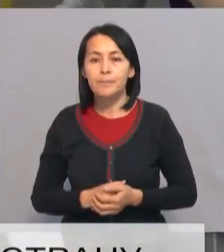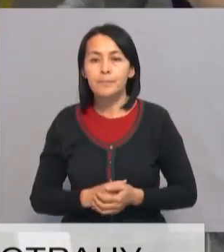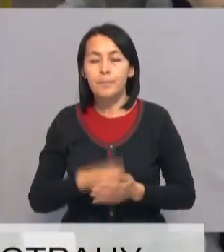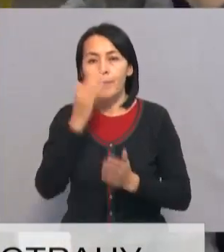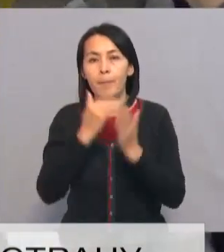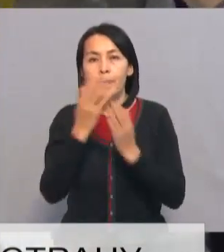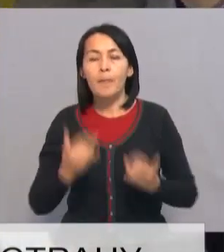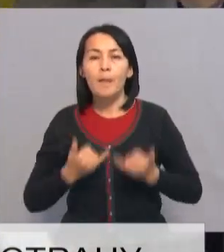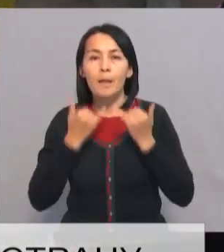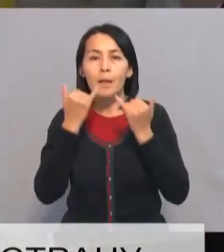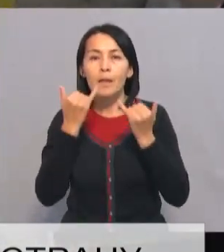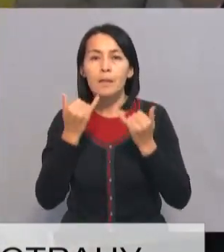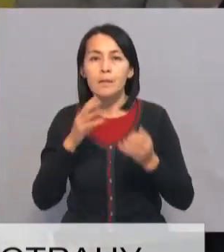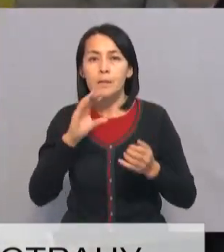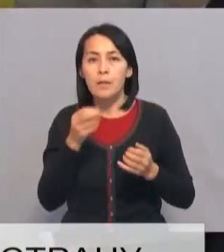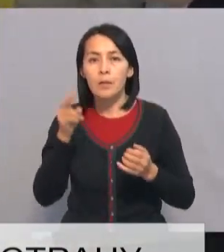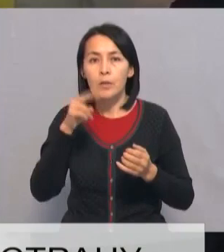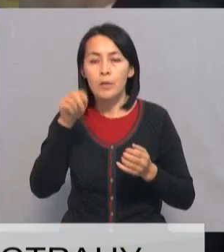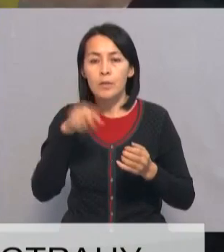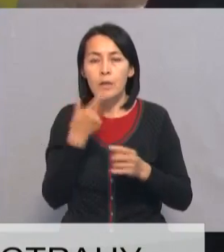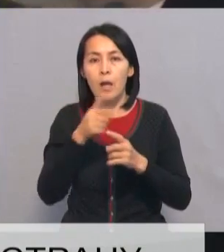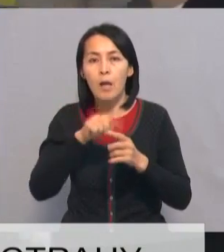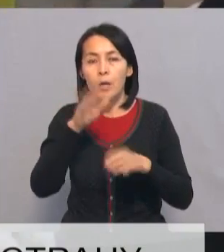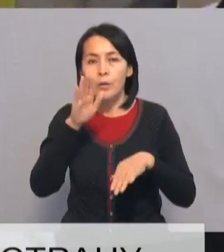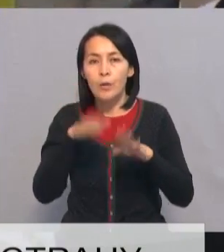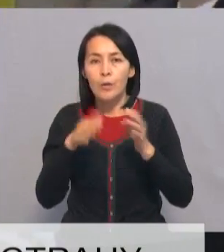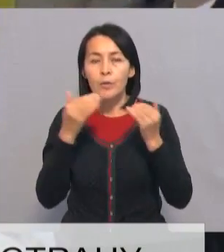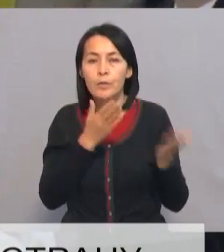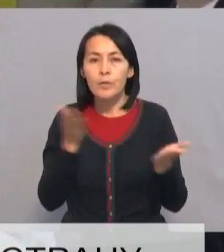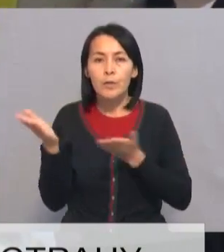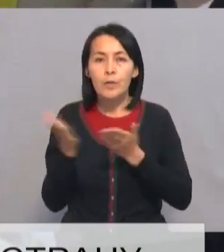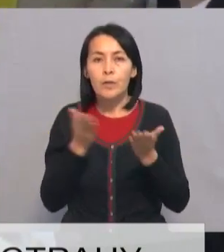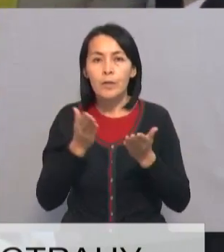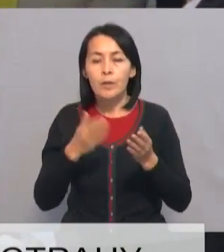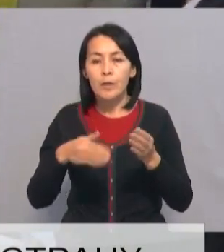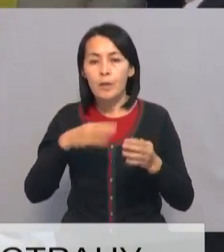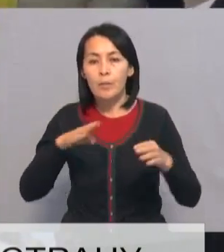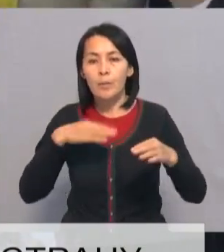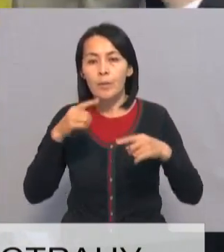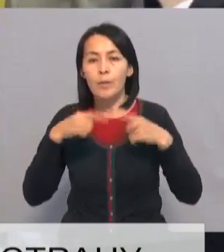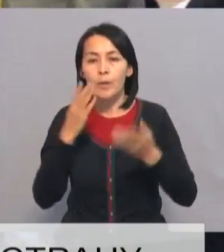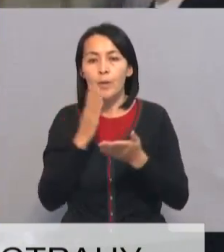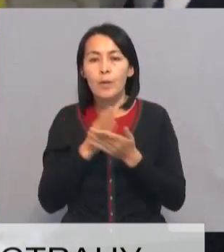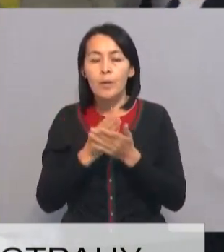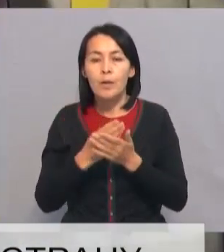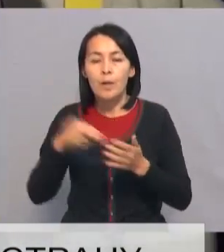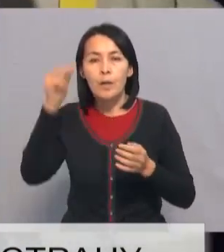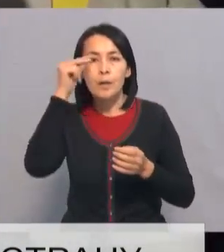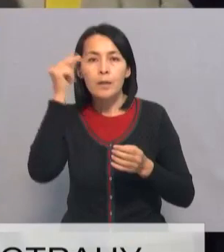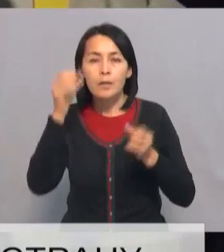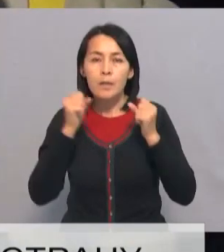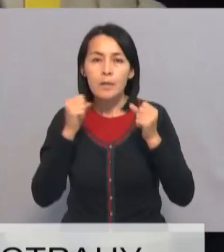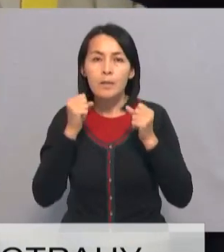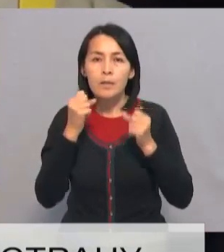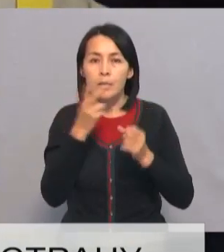Высоко оценивается выступление Смаила Дюсебая, который отличился в тхэквондо и в полуфинале победил китайского спортсмена.